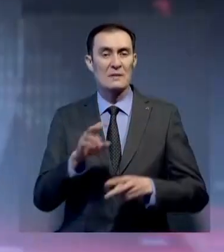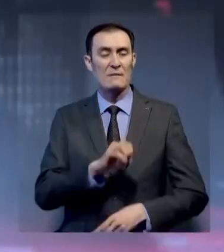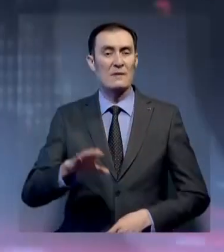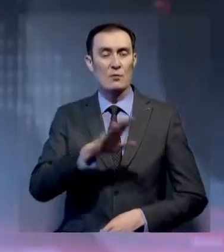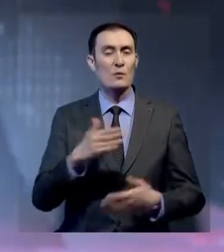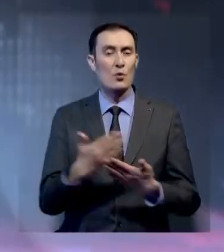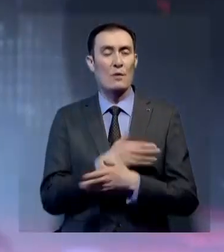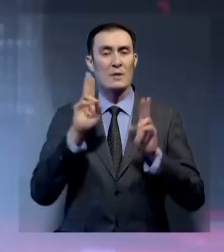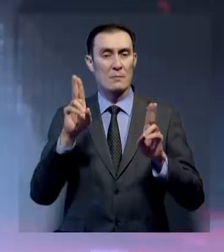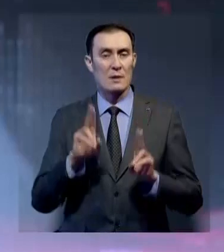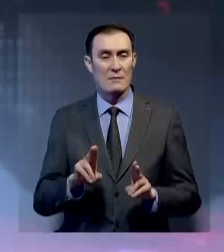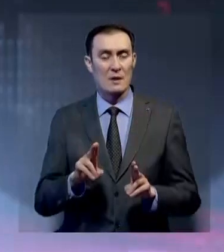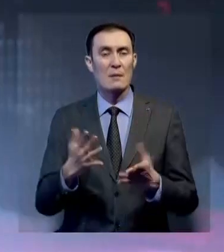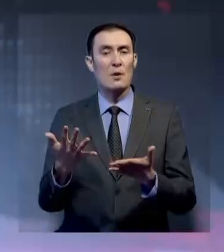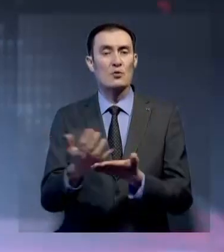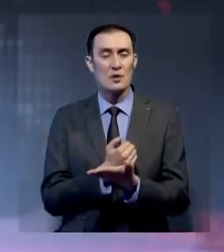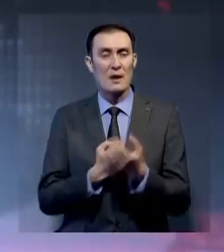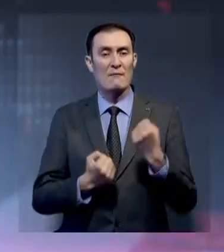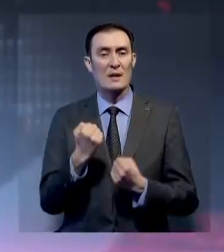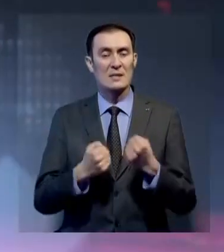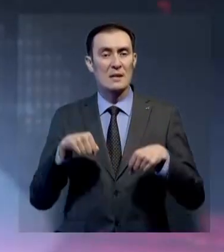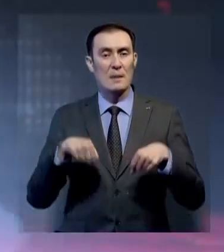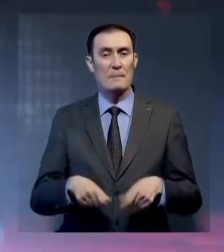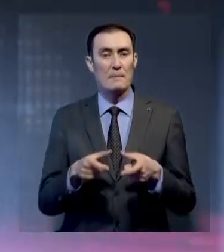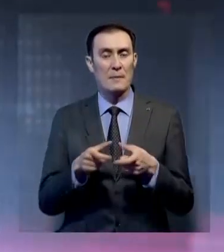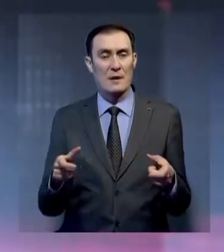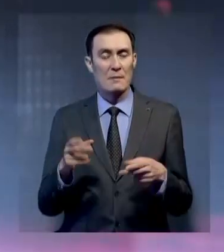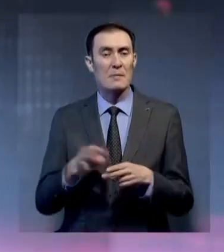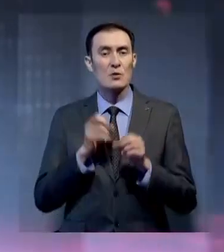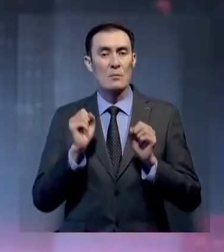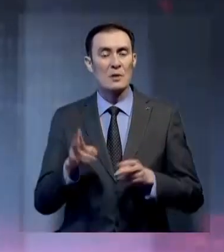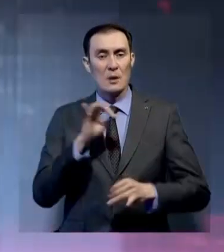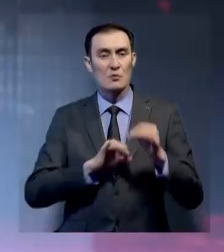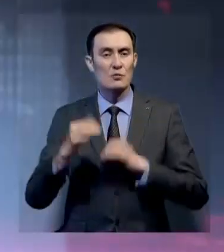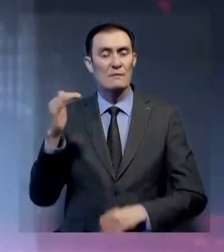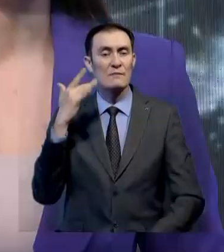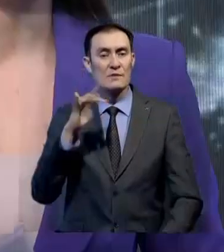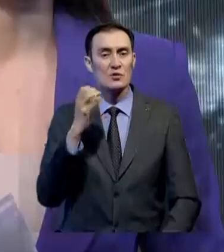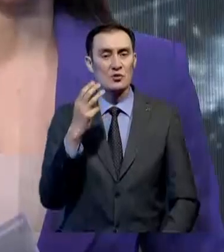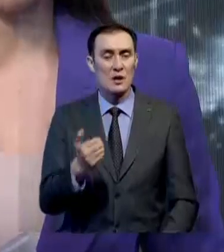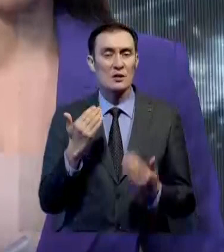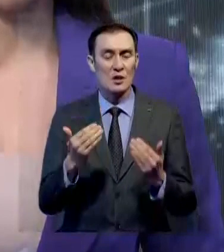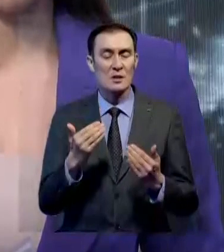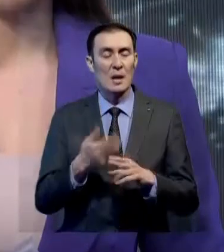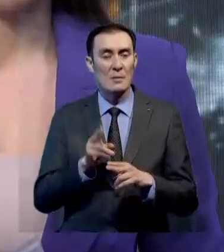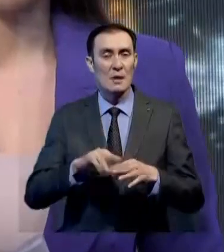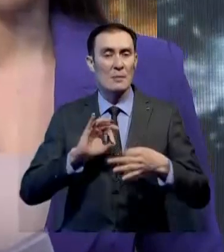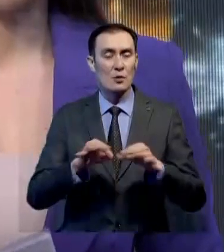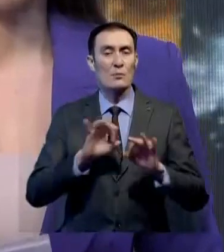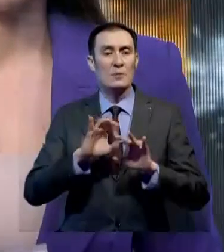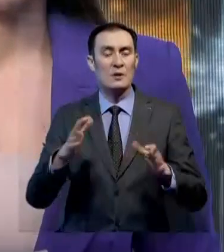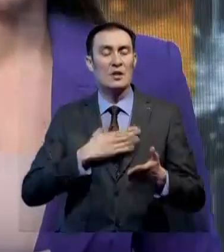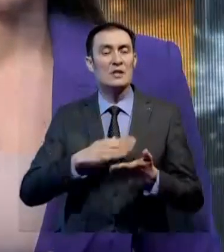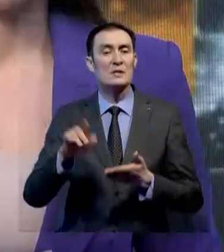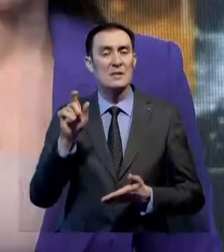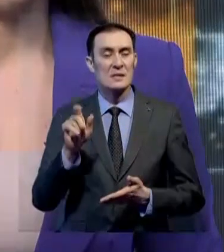ввести новые правила получения водительских прав. Транспортную безопасность обсуждают в США. Подробности озвучит моя коллега Вероника Боярова.